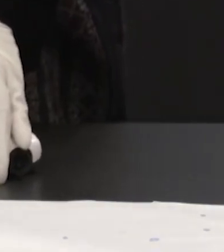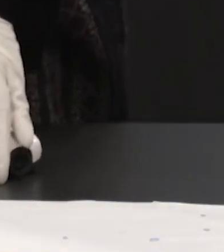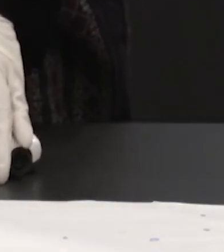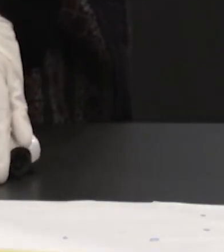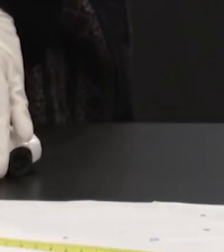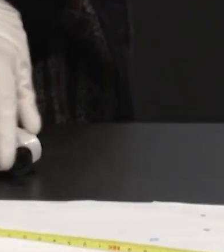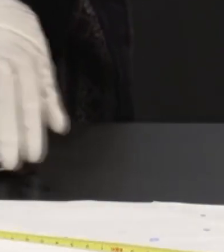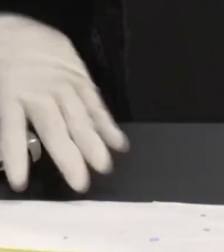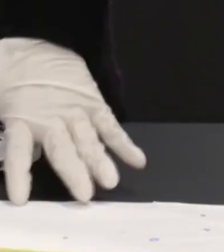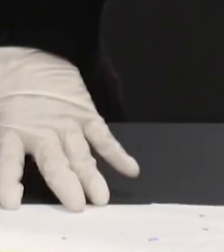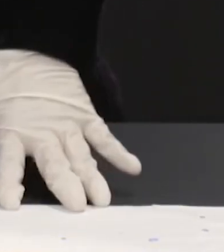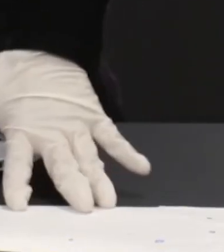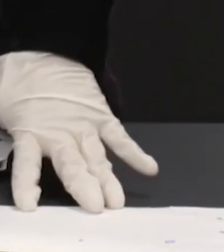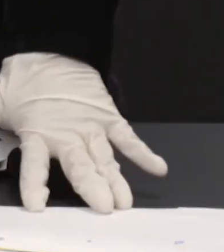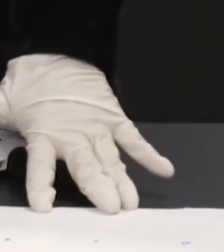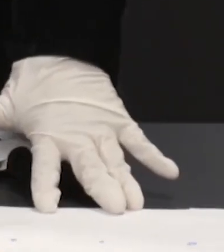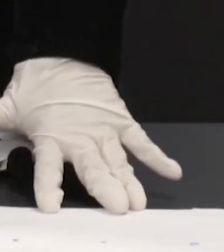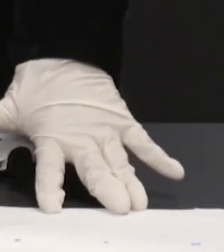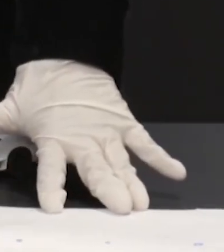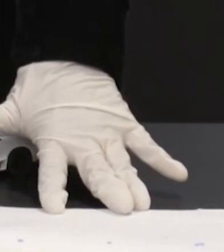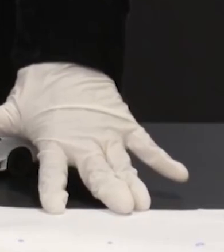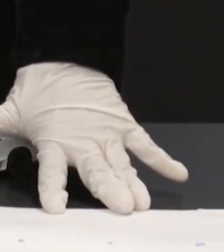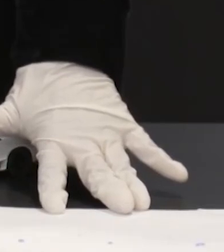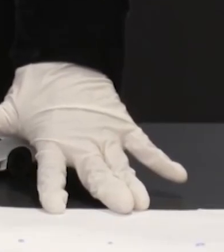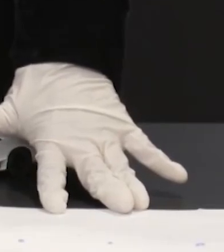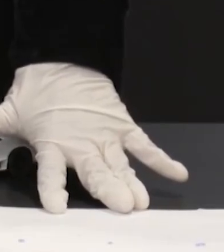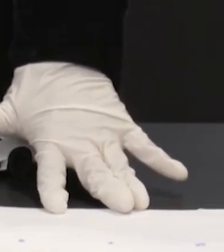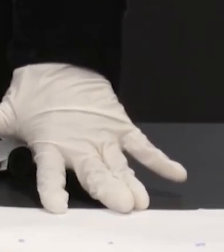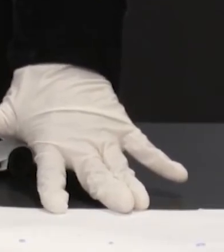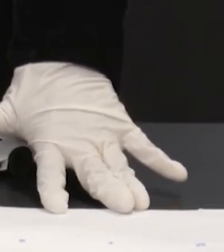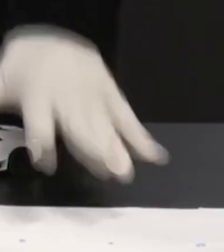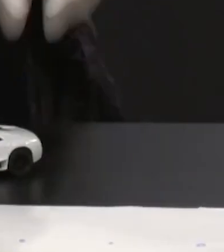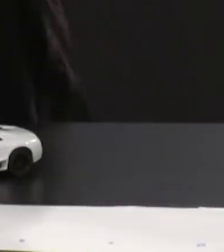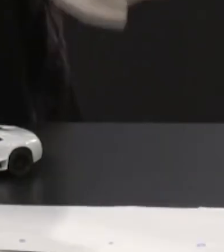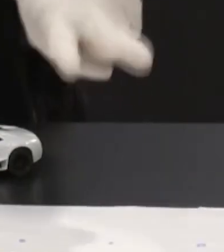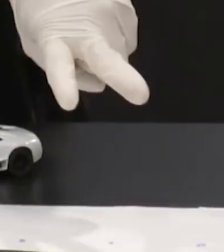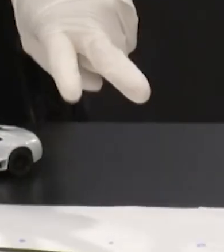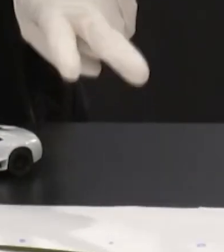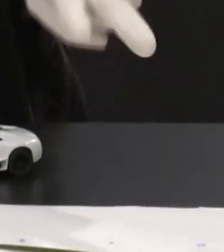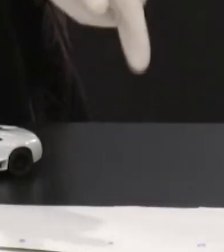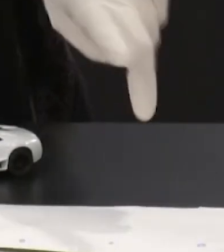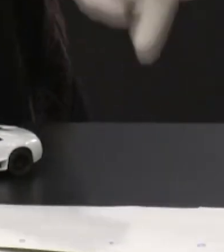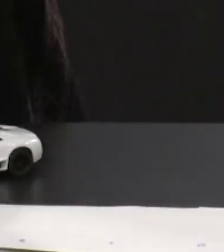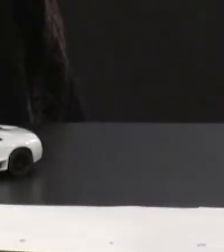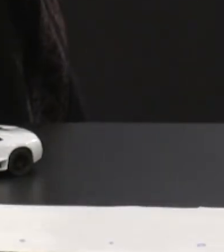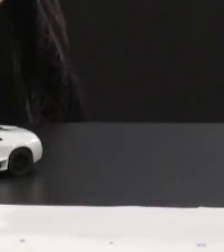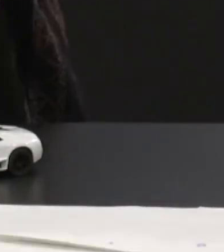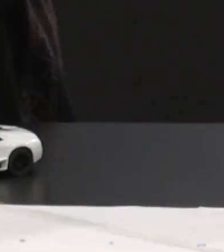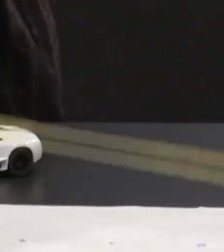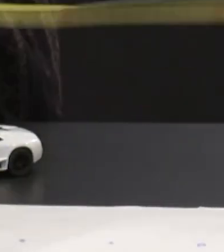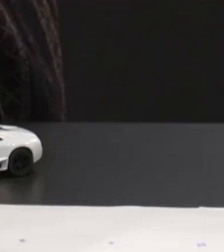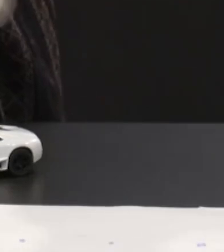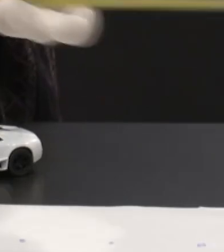عندي على مسافه 70 انا اريدها على 70 لانني ساحس قراءتي عند مسافتين المسافه الاولى